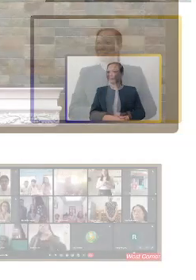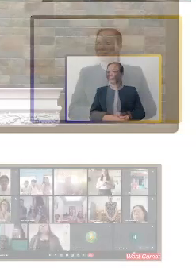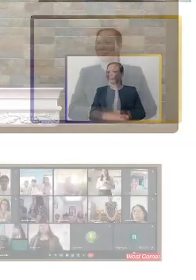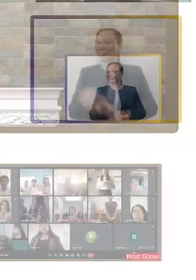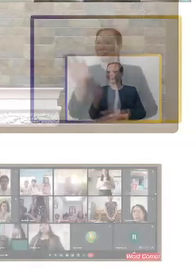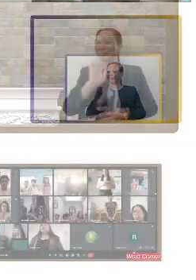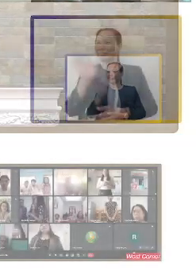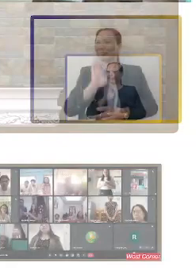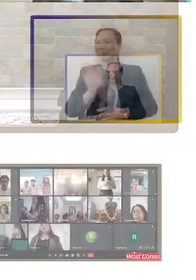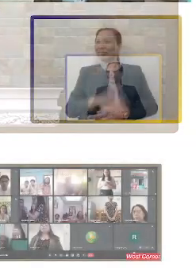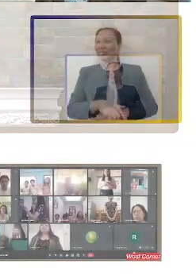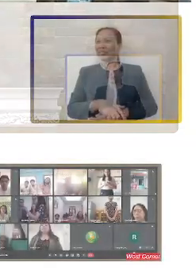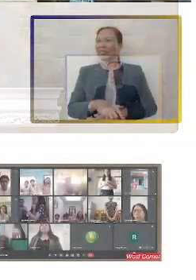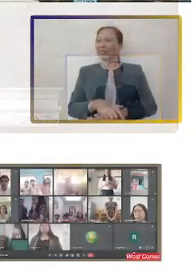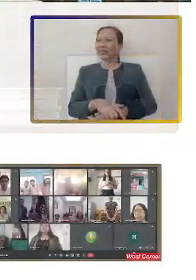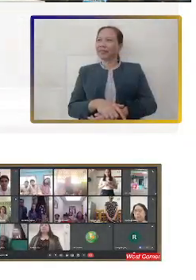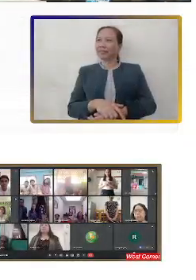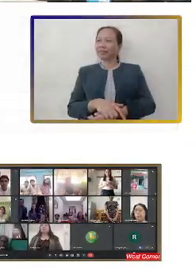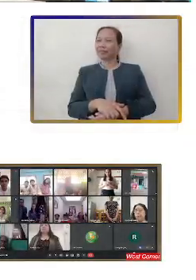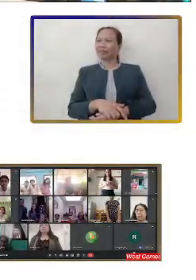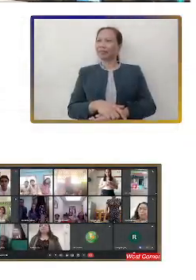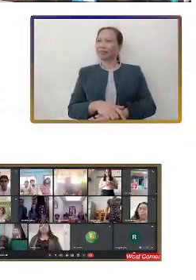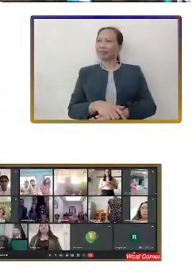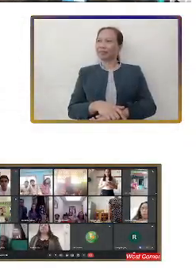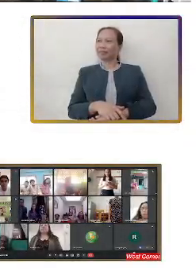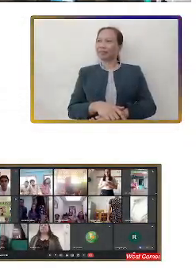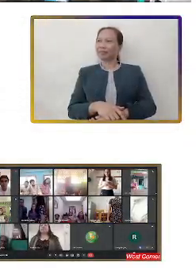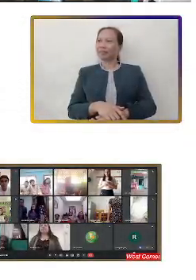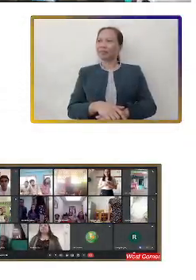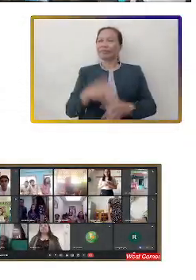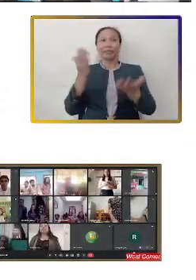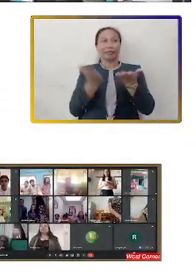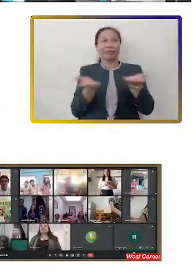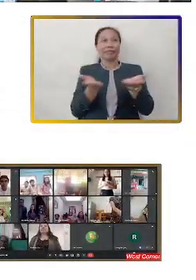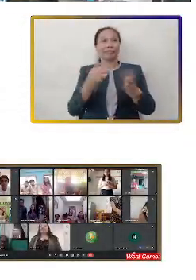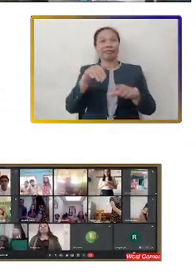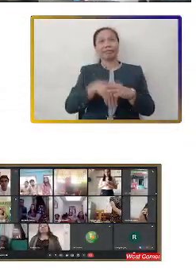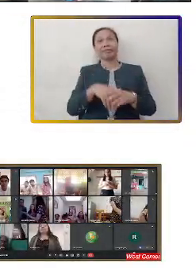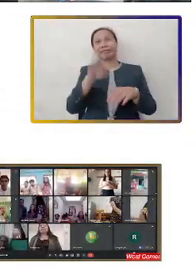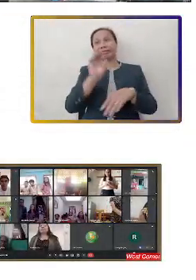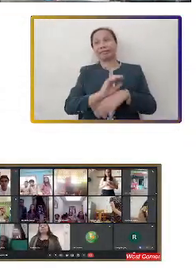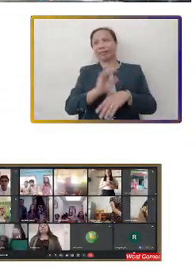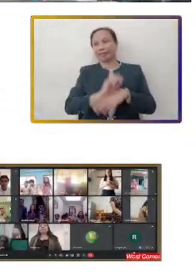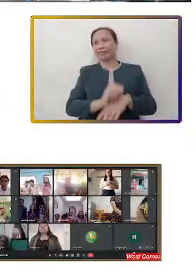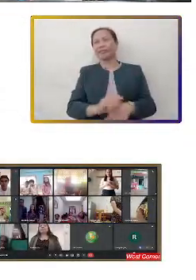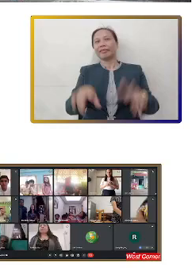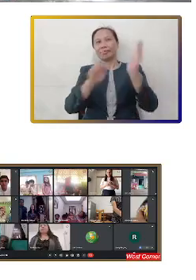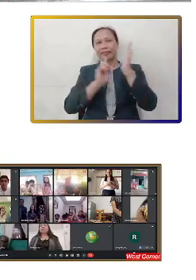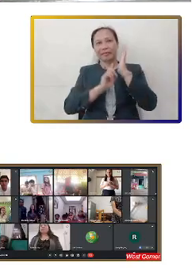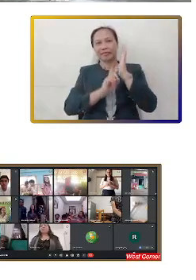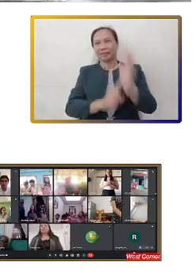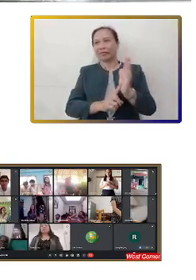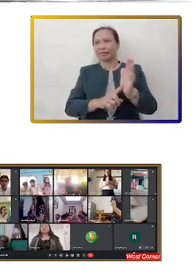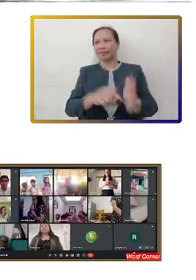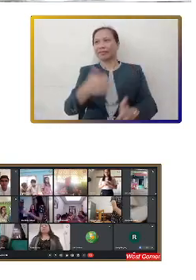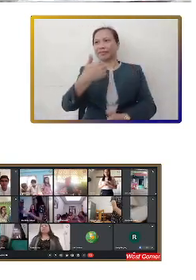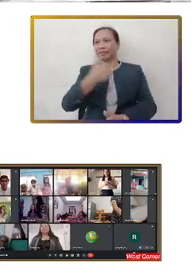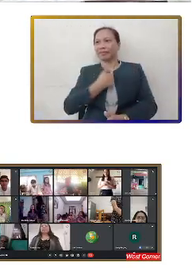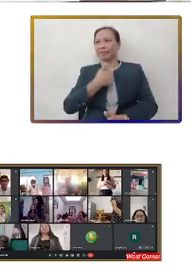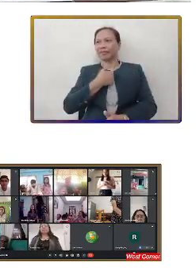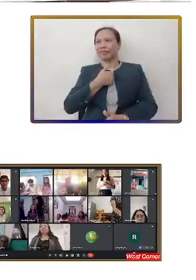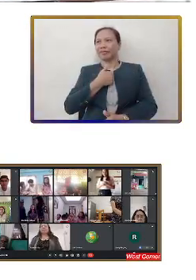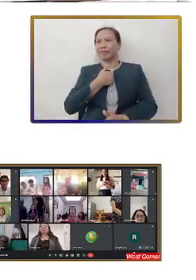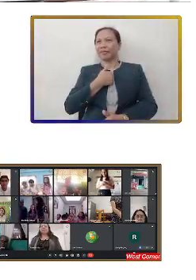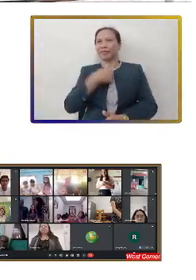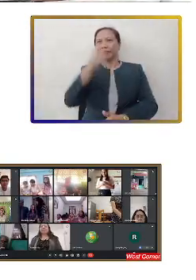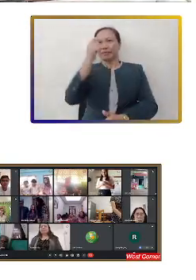Amen. Magandang umaga sa inyo. And of course, dito sa loob ng auditorium, pag makita nyo yung sarili nyo sa screen, kaway-kaway na lang kayo at